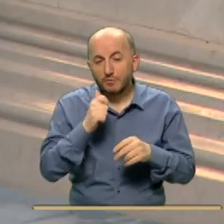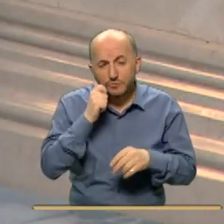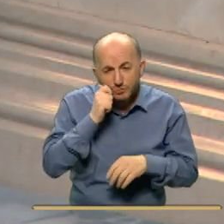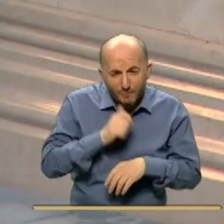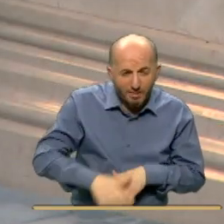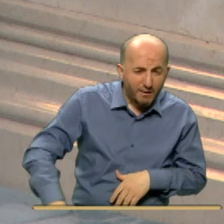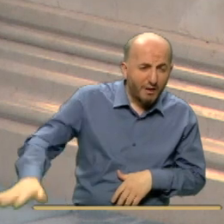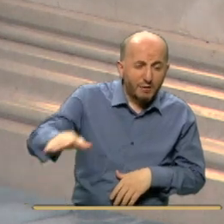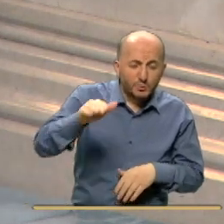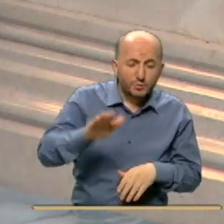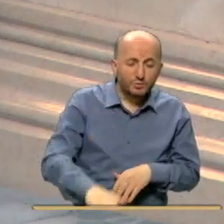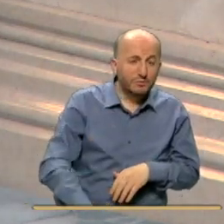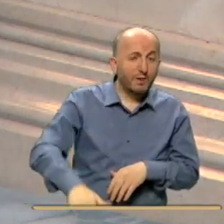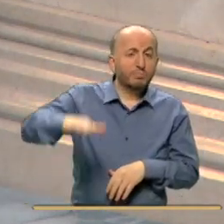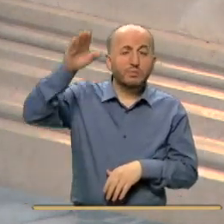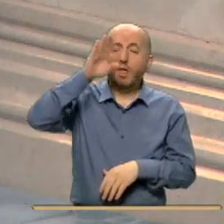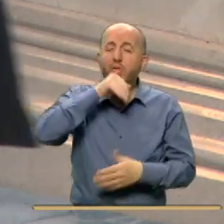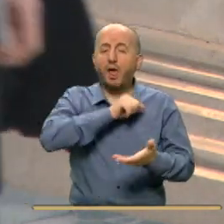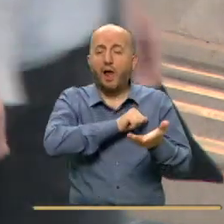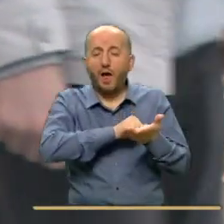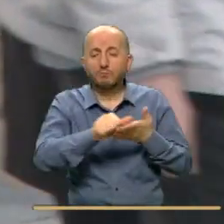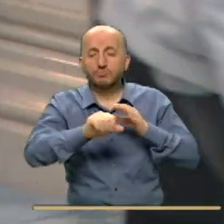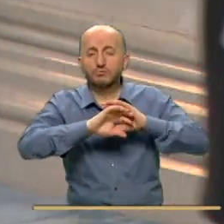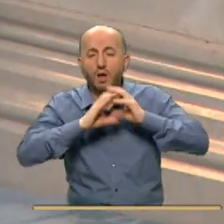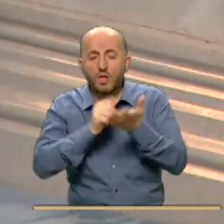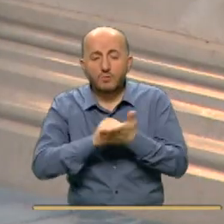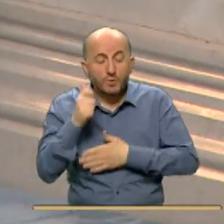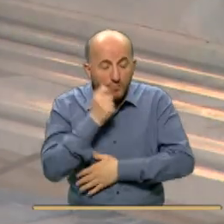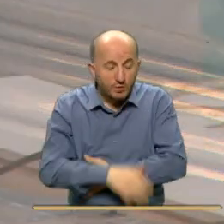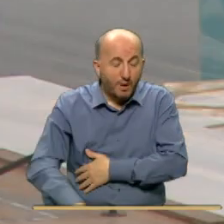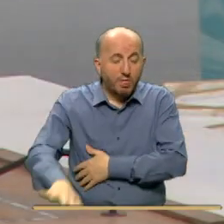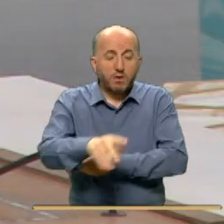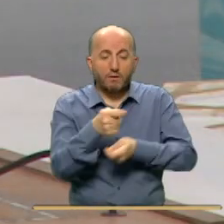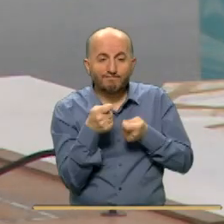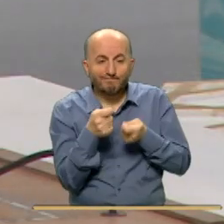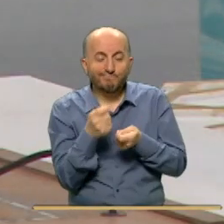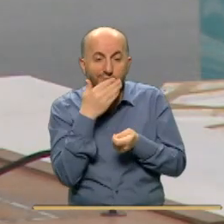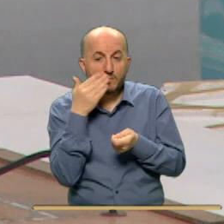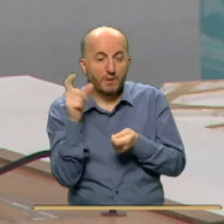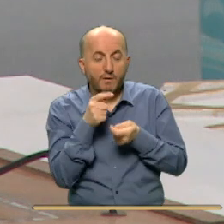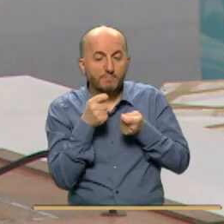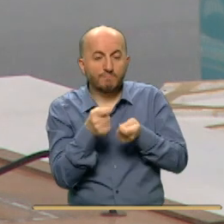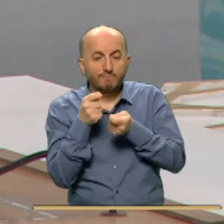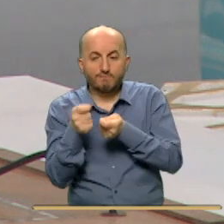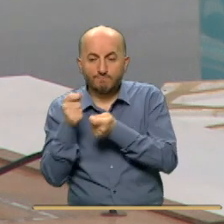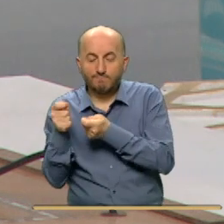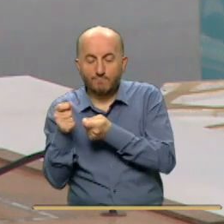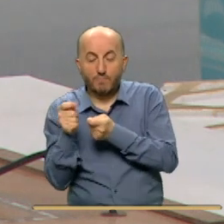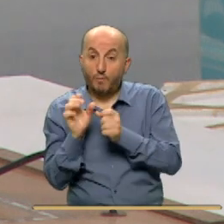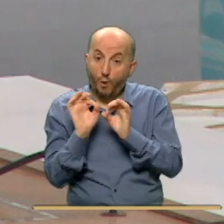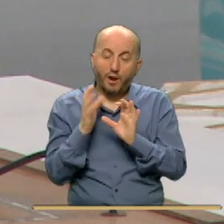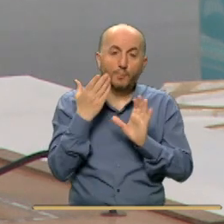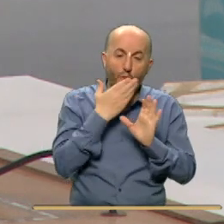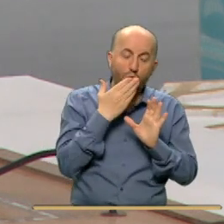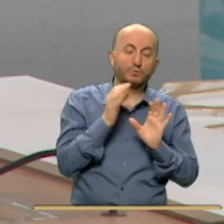70'e, yeryüzünün bütün coğrafyasındaki müminleri eğitime alır Ramazan. Öyle bir okul,